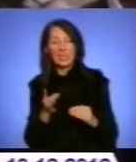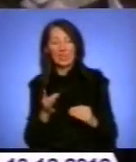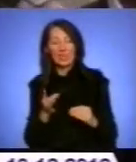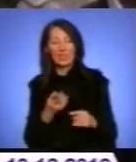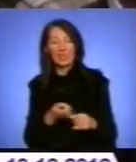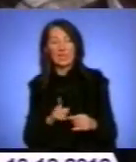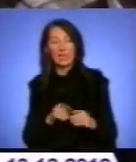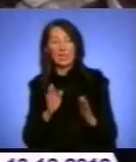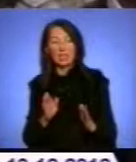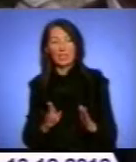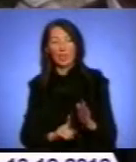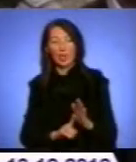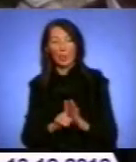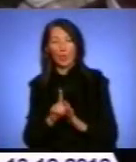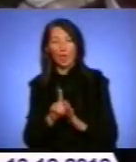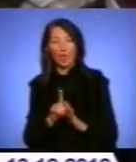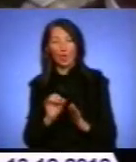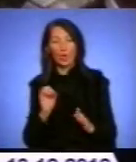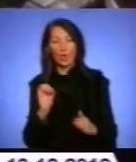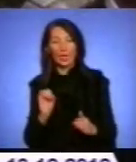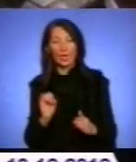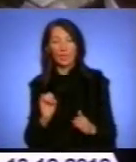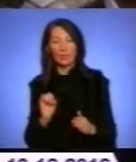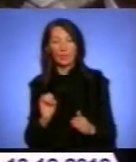це тільки початок. І